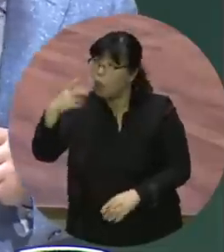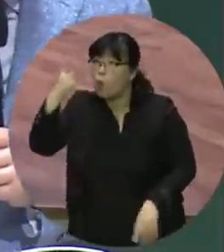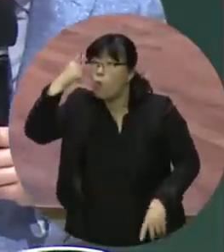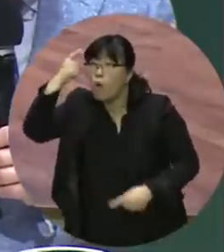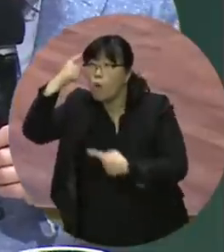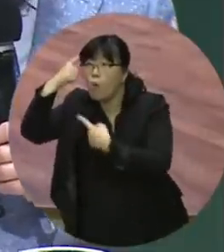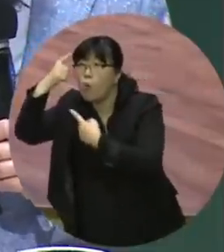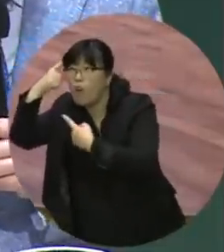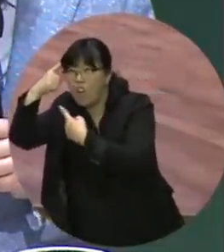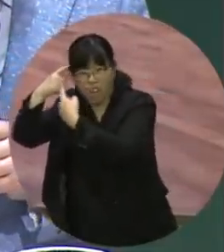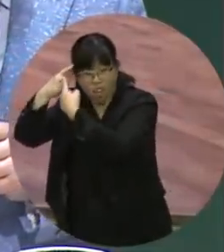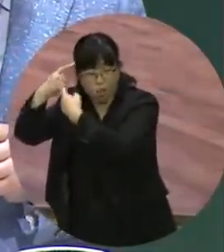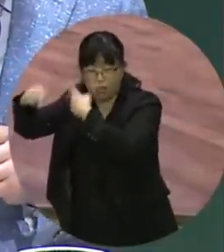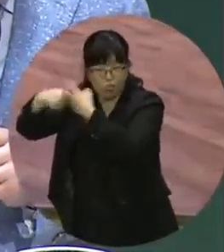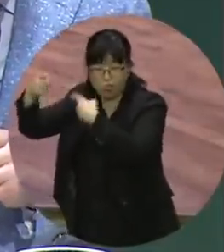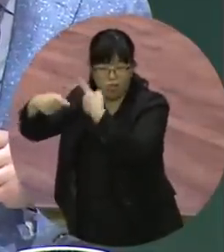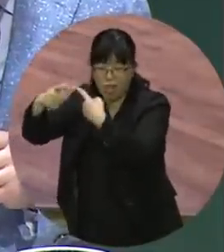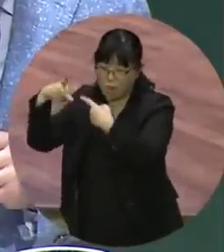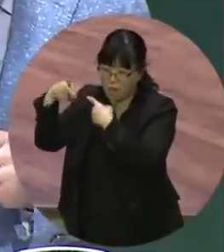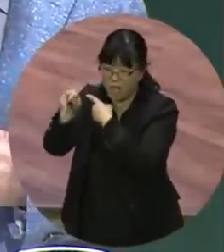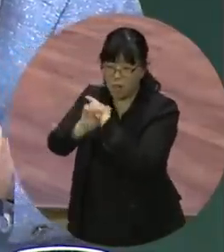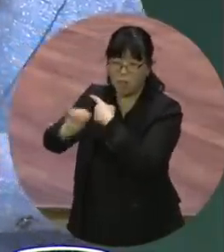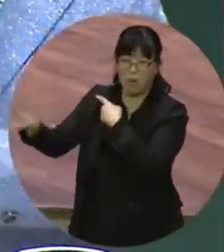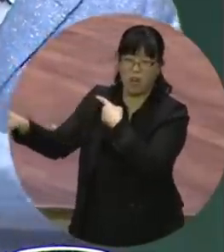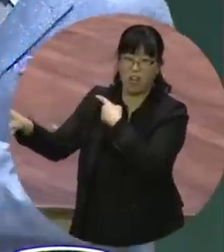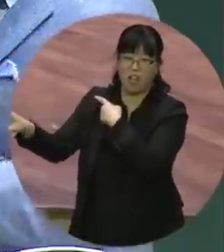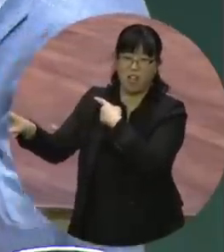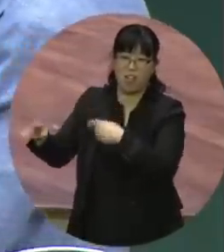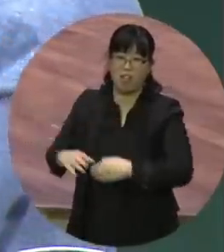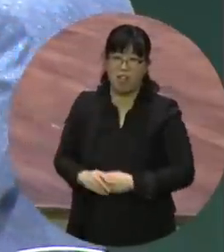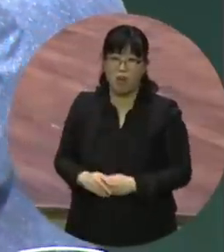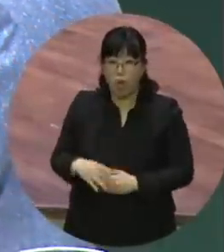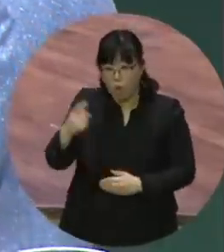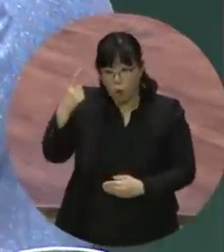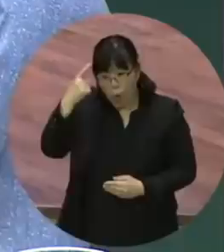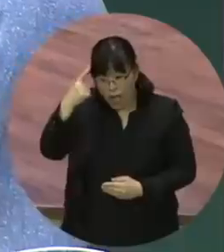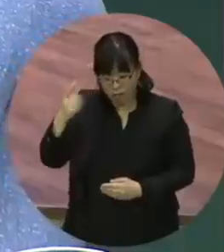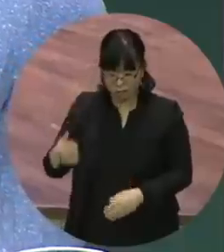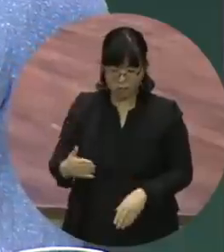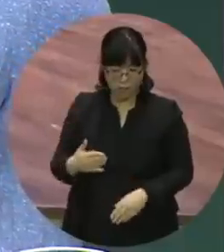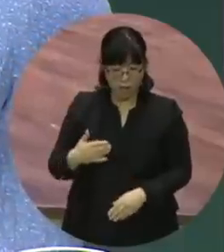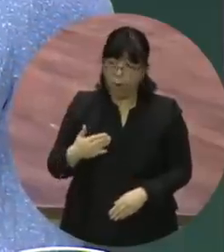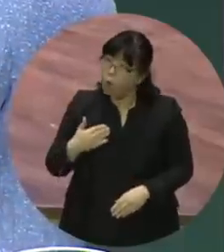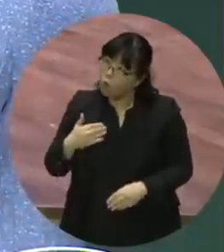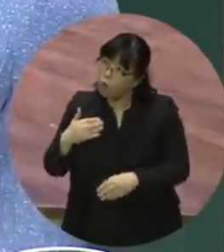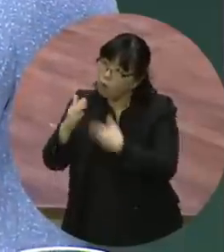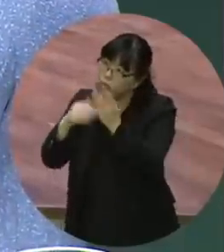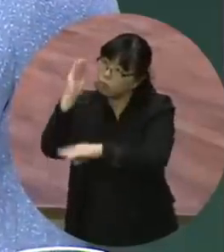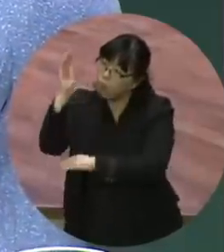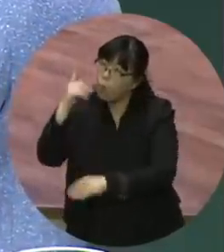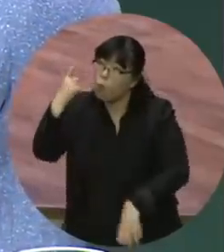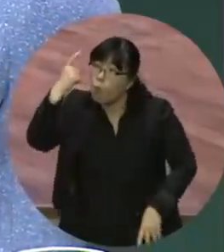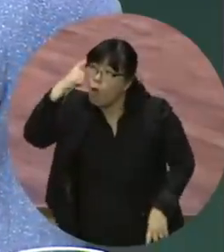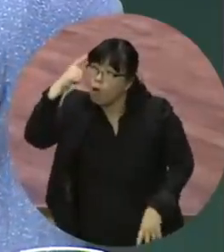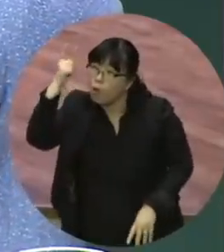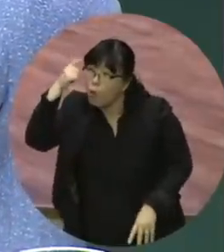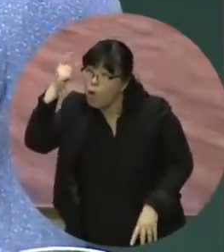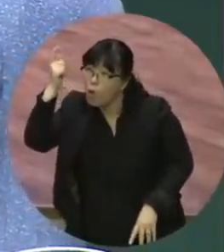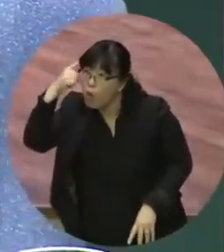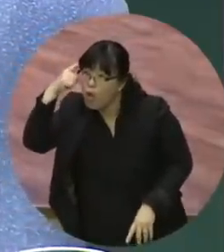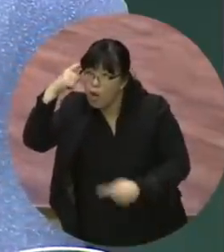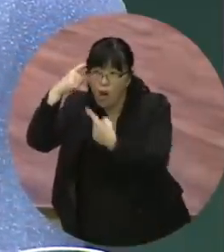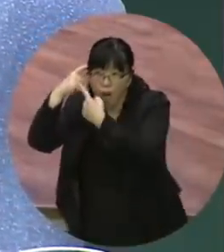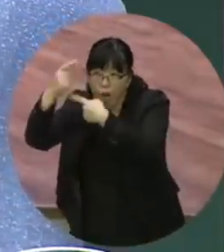했어요. 하나님 앞에서 왜라는 의심을 갖는 순간에 사단 밥이다 그랬어요. 사단의 밥이 된다.